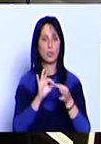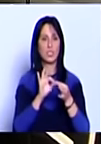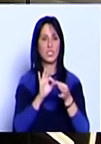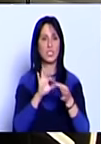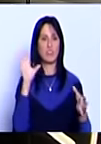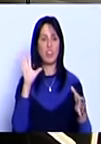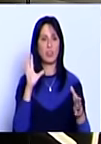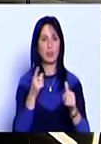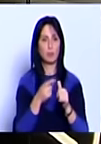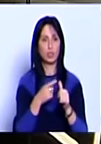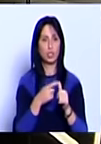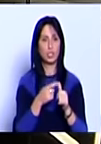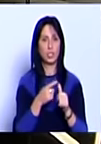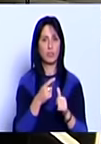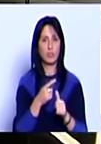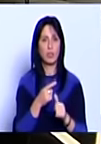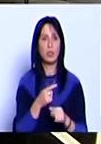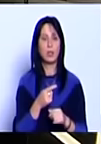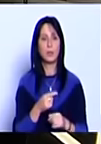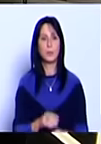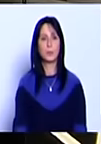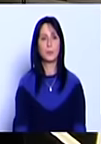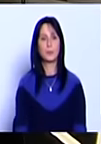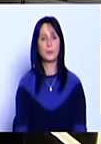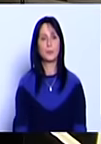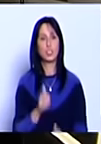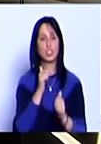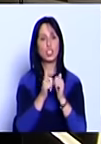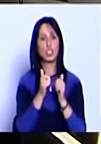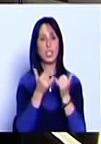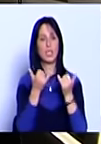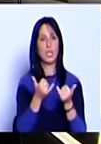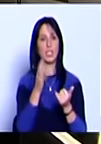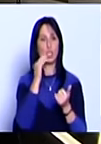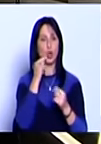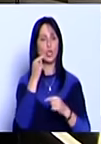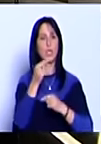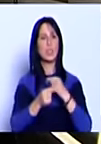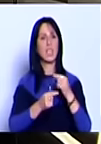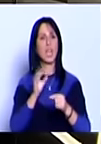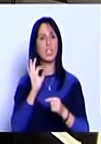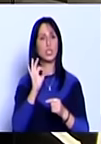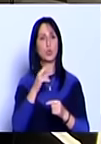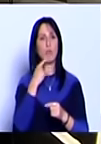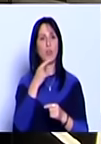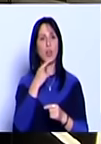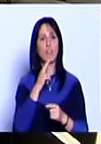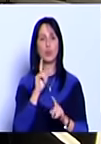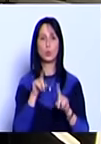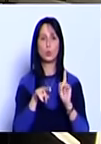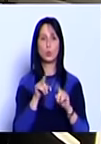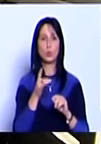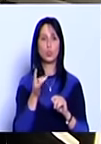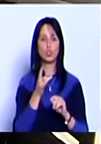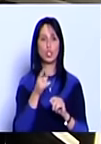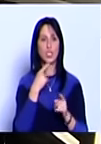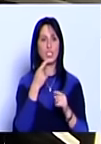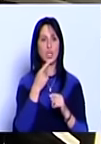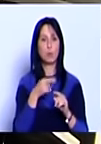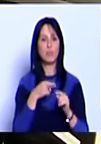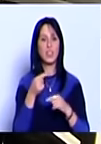თქვენს ისე საუბრობდით პირველ ნაწილში. და ხშირად დღეს როცა რაღაც ტრადიციებზე საუბრობენ ხოლმე, ზოგჯერ საუბარია